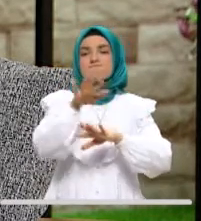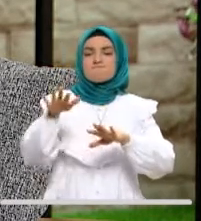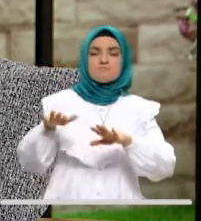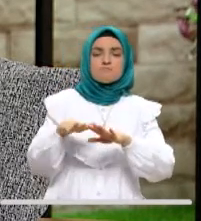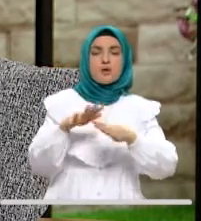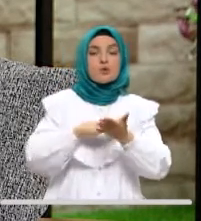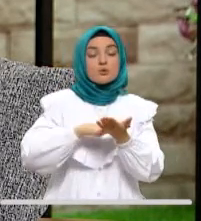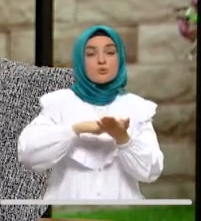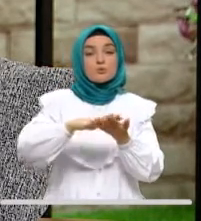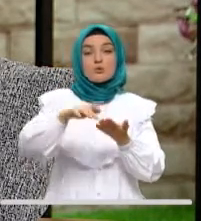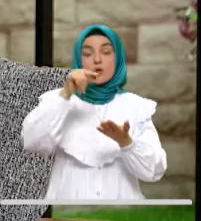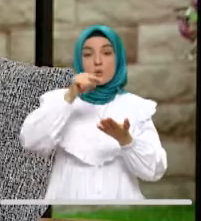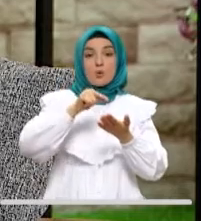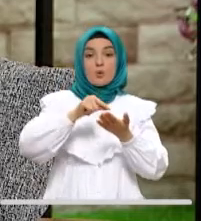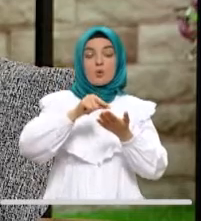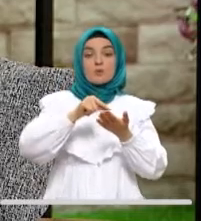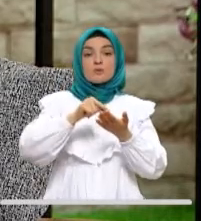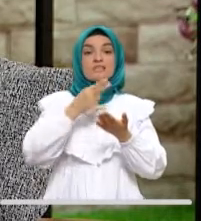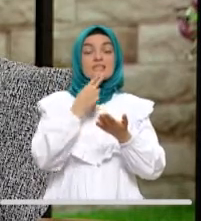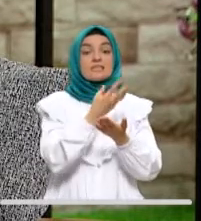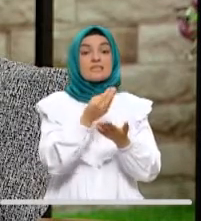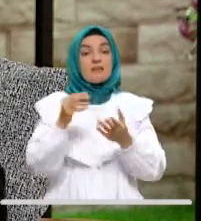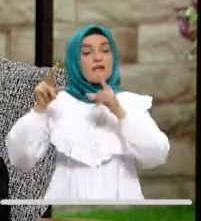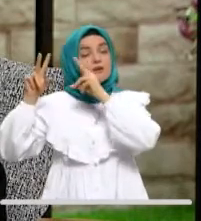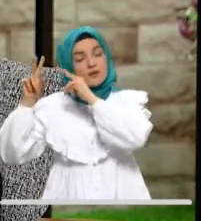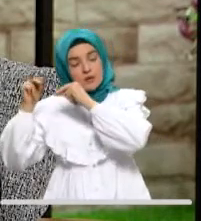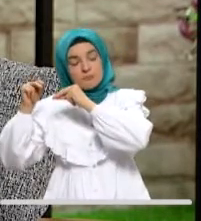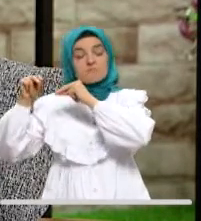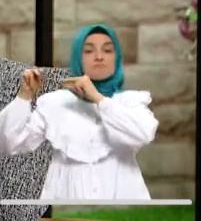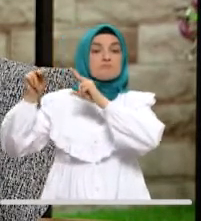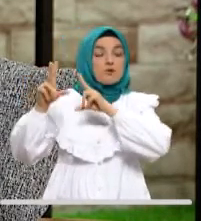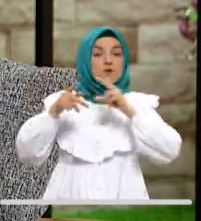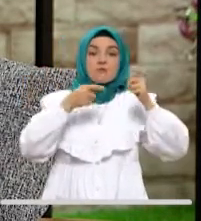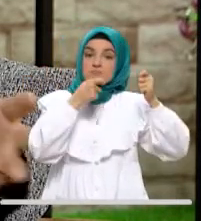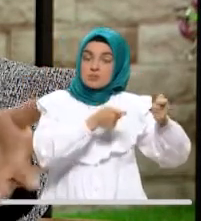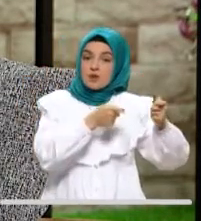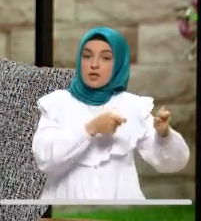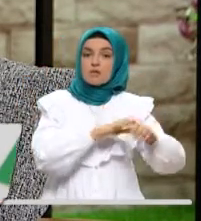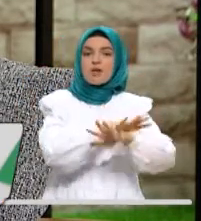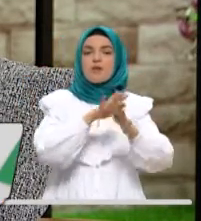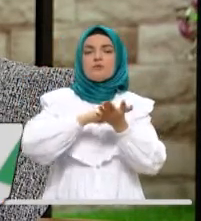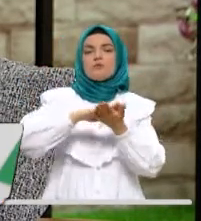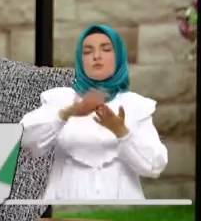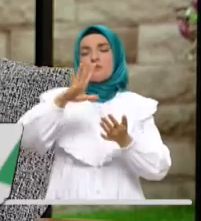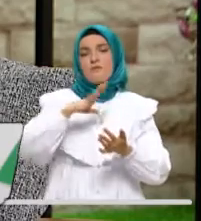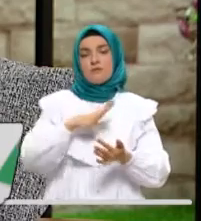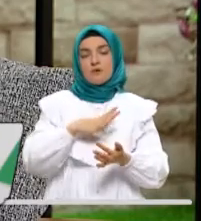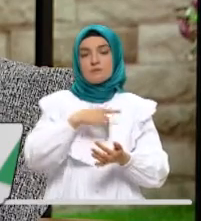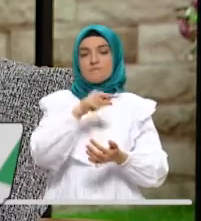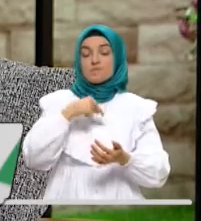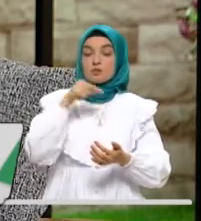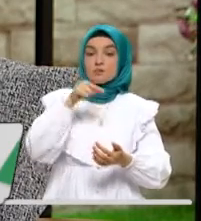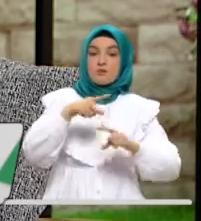üzerine cariyelerin yatmasından, eğitim hayatına, sabah kalkmalarına kadar her şey dirlik ve düzenlik içerisinde. Biz bunu